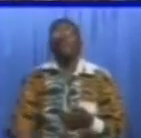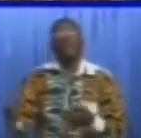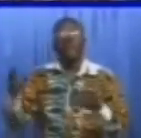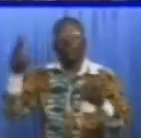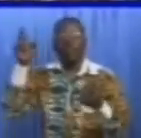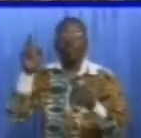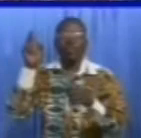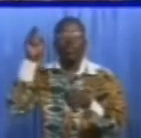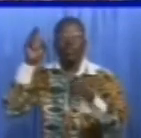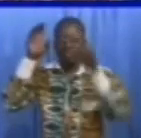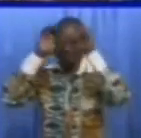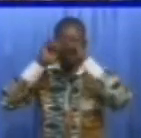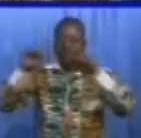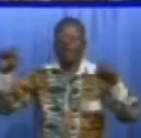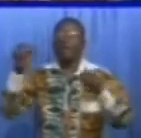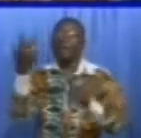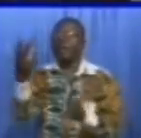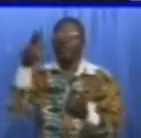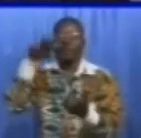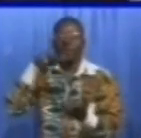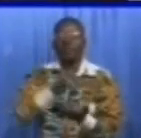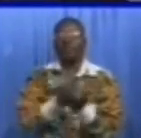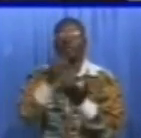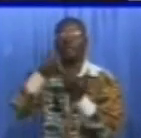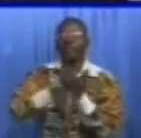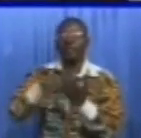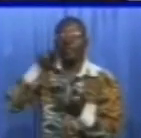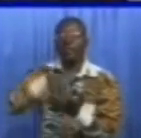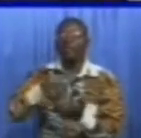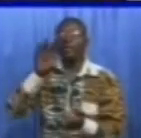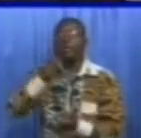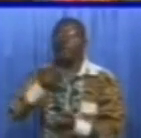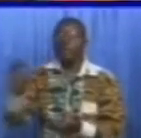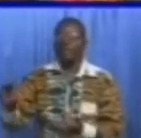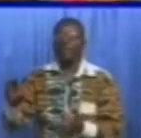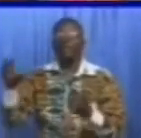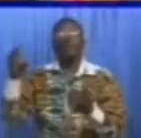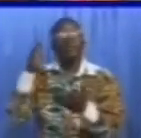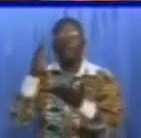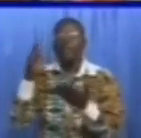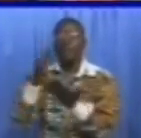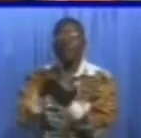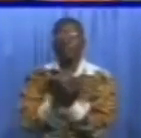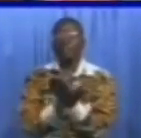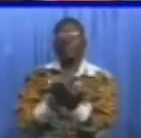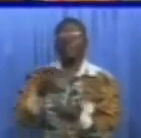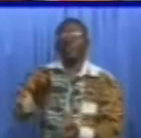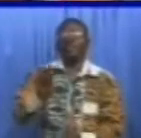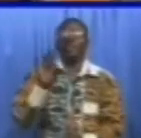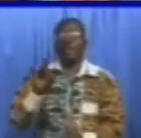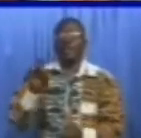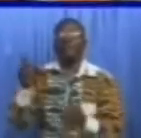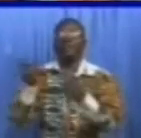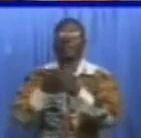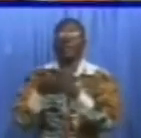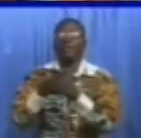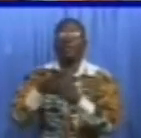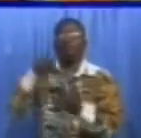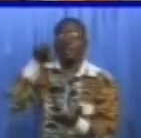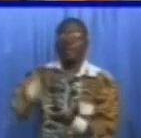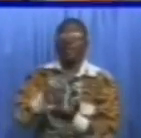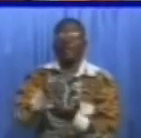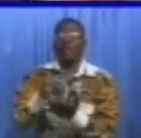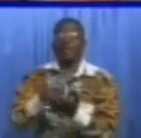Première République le 3 janvier 1966. Les leçons que nous pouvons tirer, c'est d'abord la qualité de